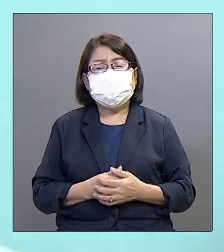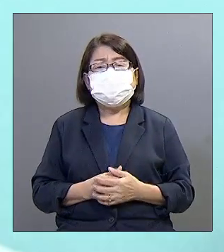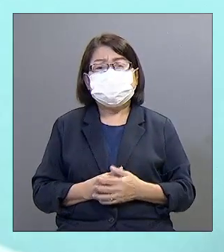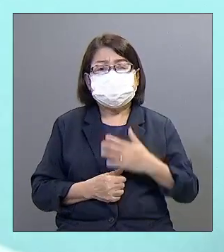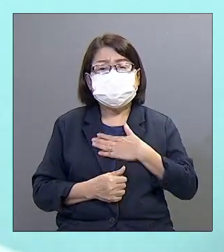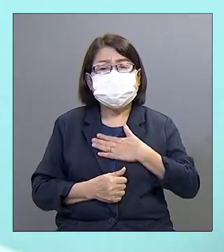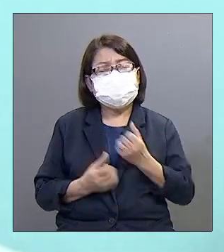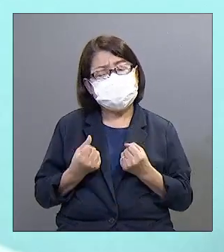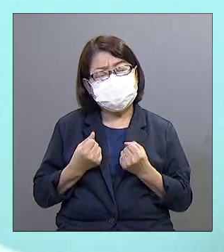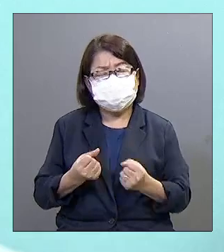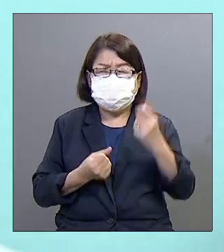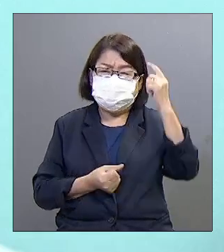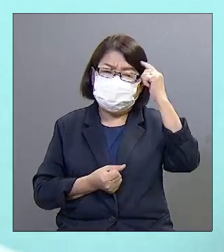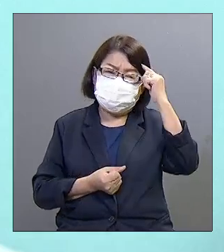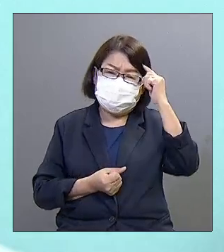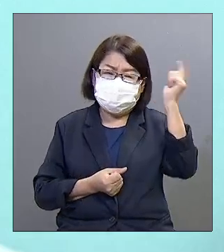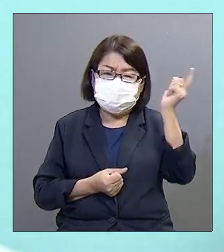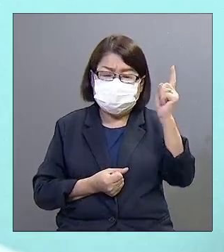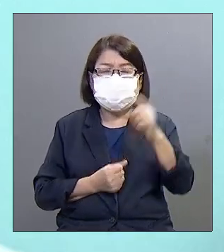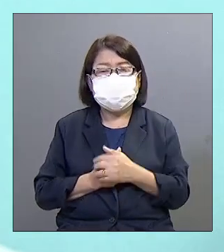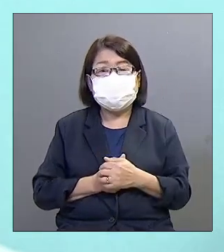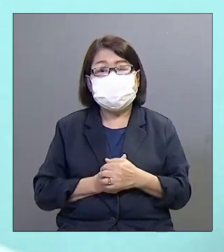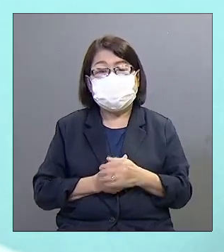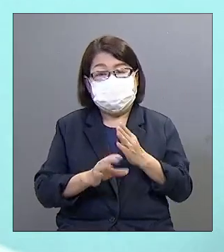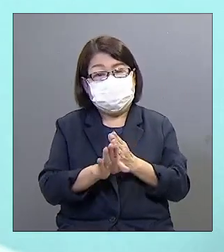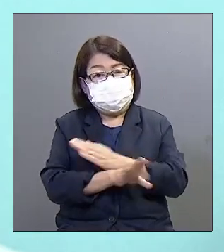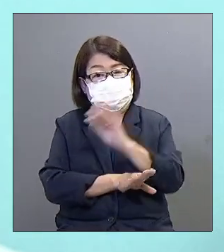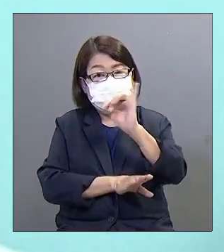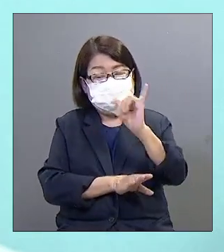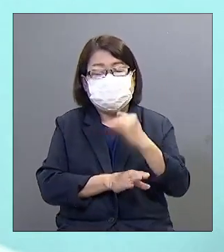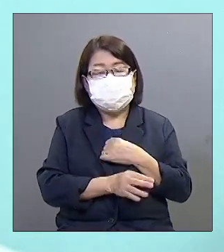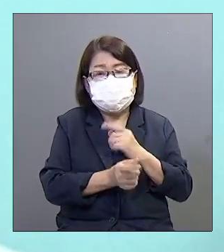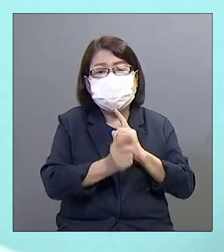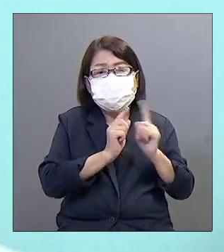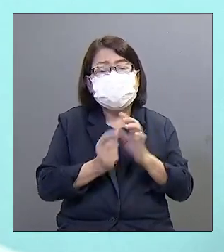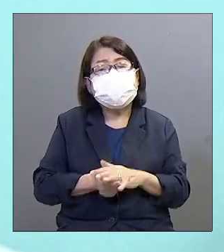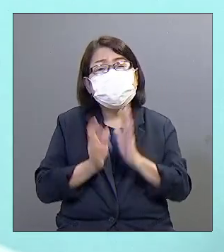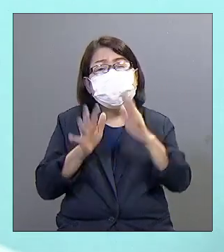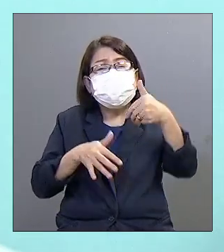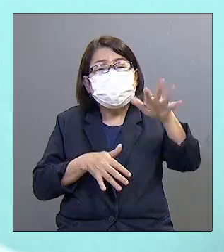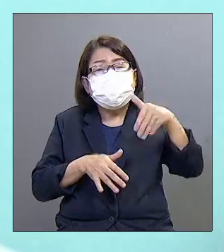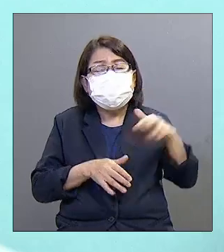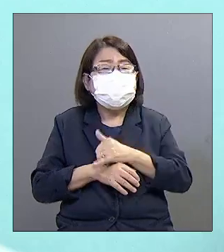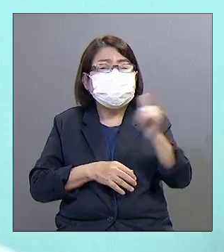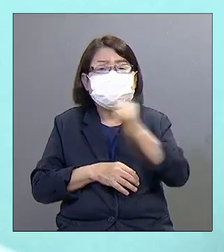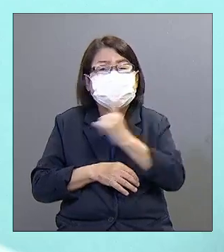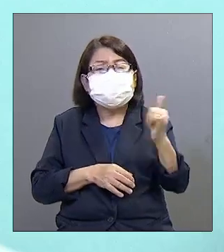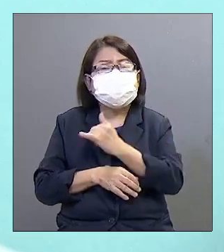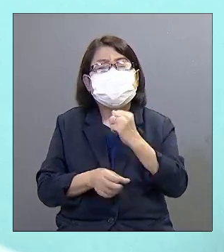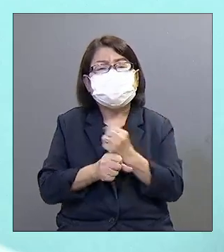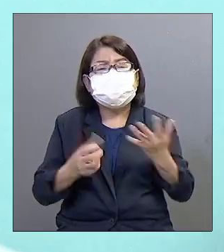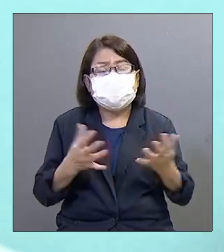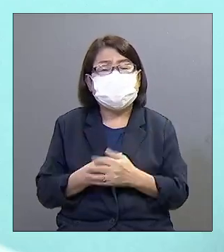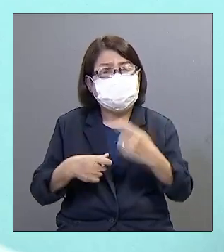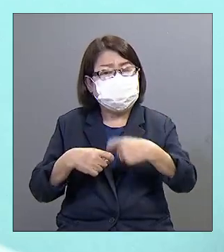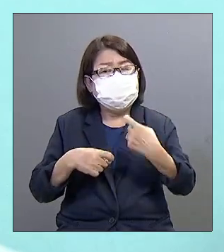นบนท้องถนน เรายังอยู่ในรถนะพี่ตอบยัคพตบก่อนเข้ารายการเลยวาางทีแล้วคนทเขาอยู่ข้างนอกกจะเดินทางยงไ จะดูแลยงไแล้ว